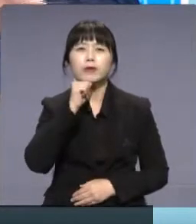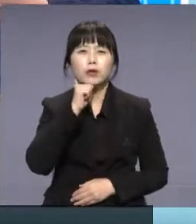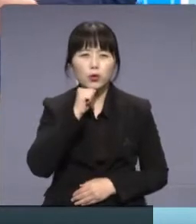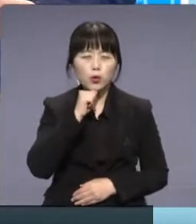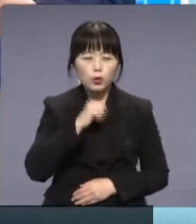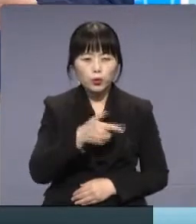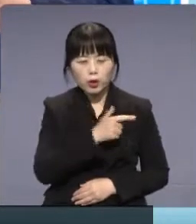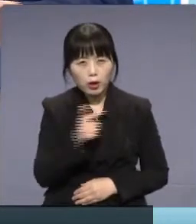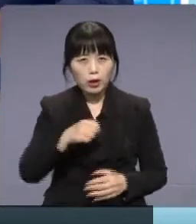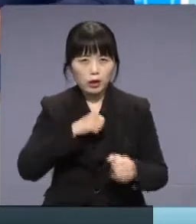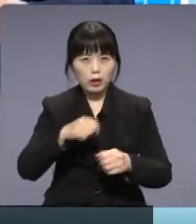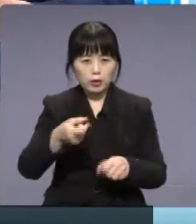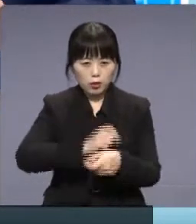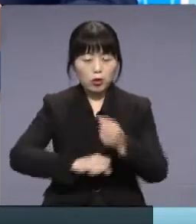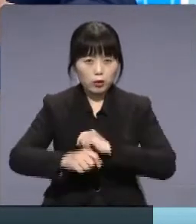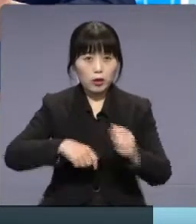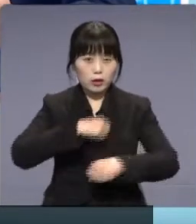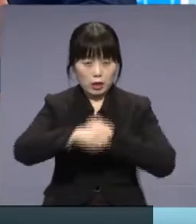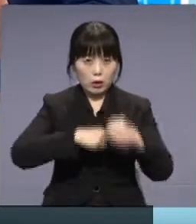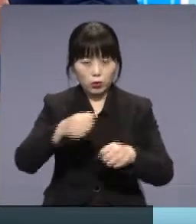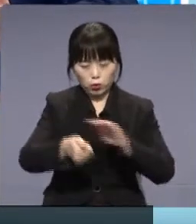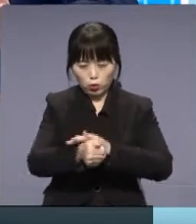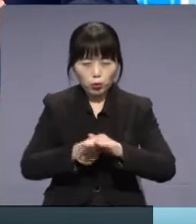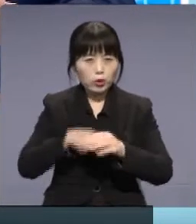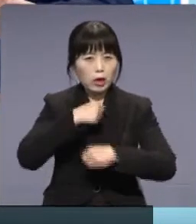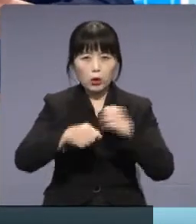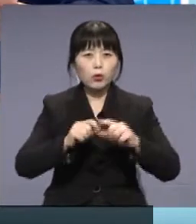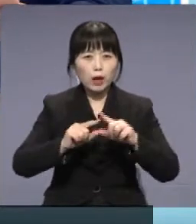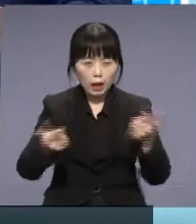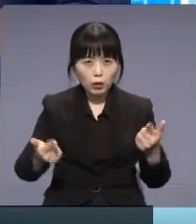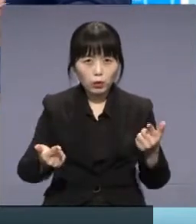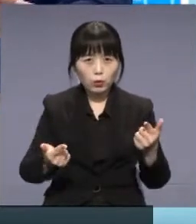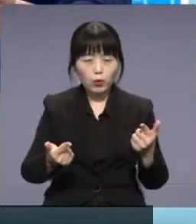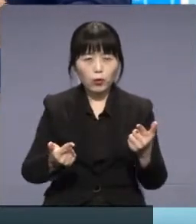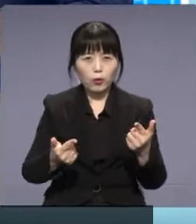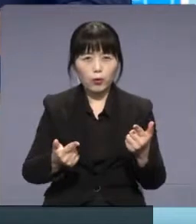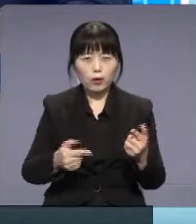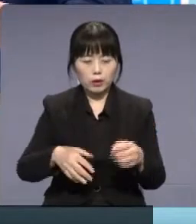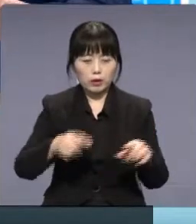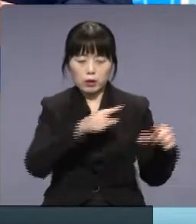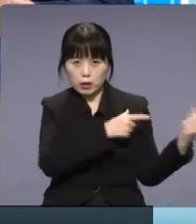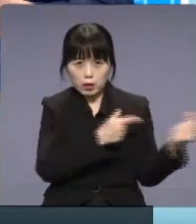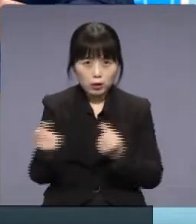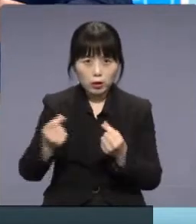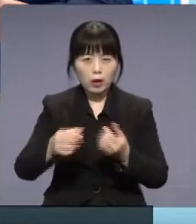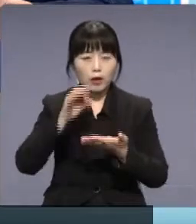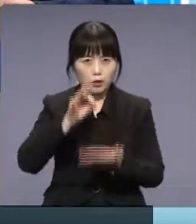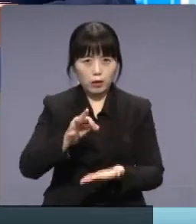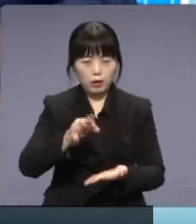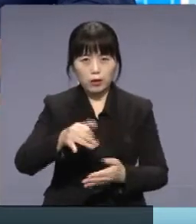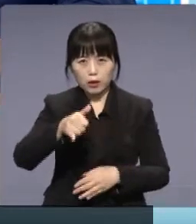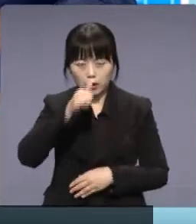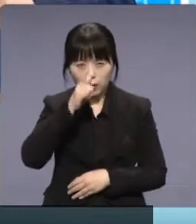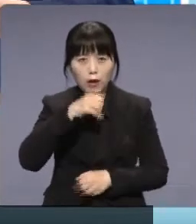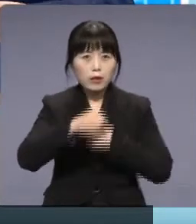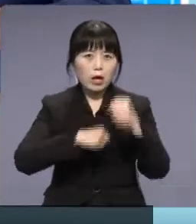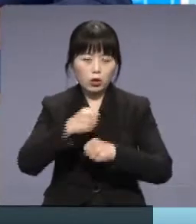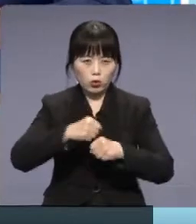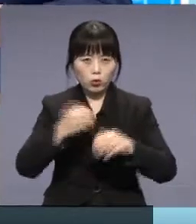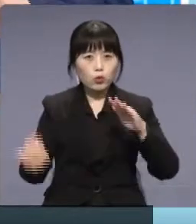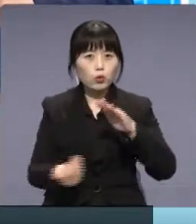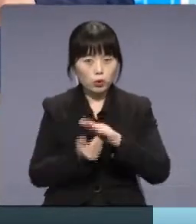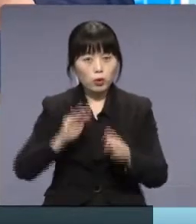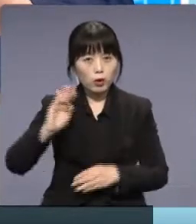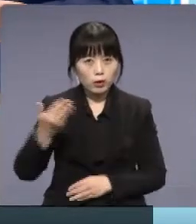자유라는 게 적극적인 자유도 있거든. 소극적 자유만 있는 게 아니고. 경제적으로 일정한 수준을 갖춰야 자유를 누립니다. 그럼 이게 기아나